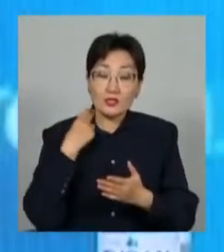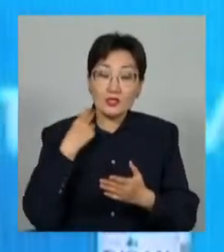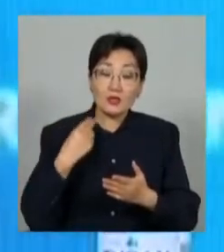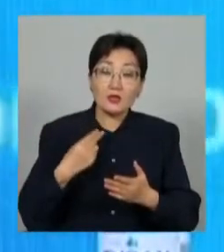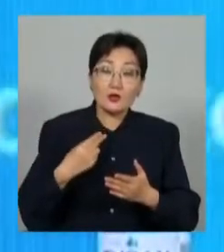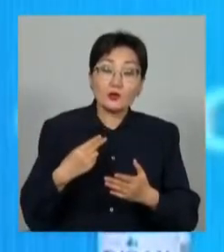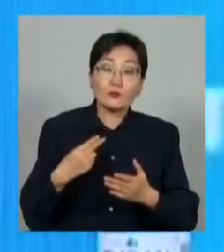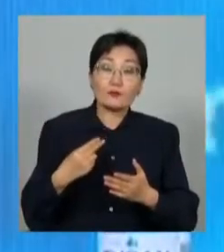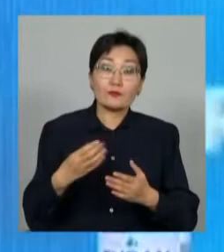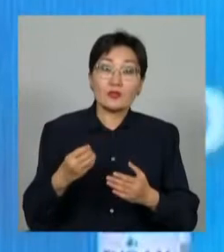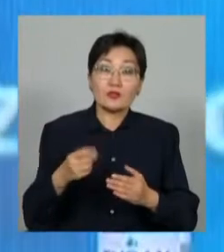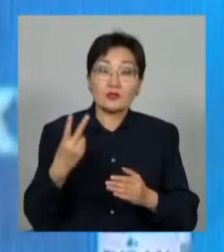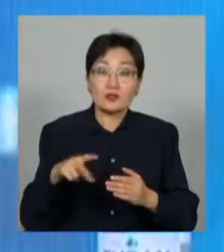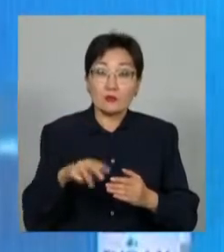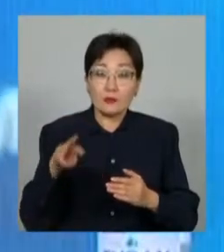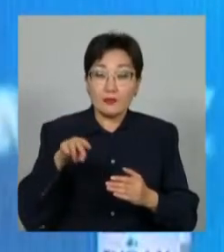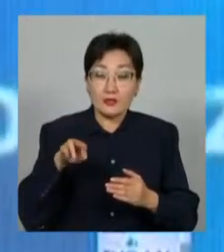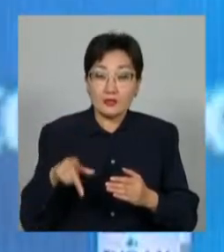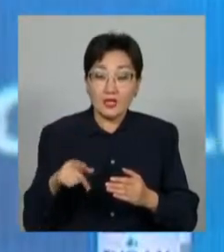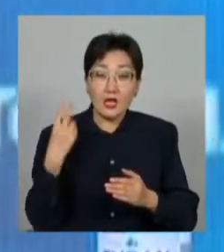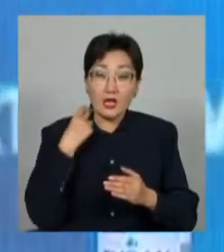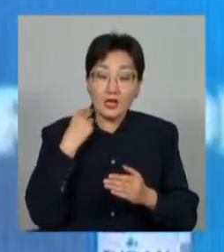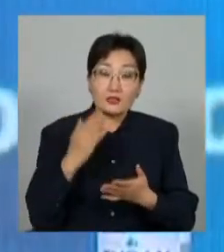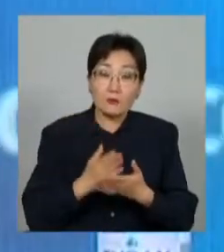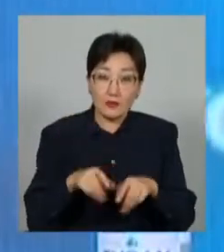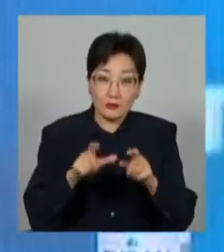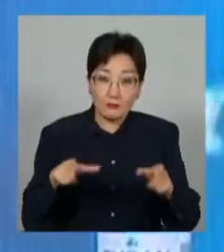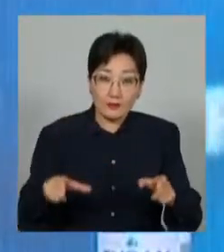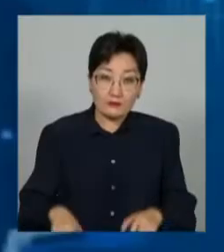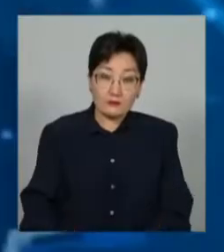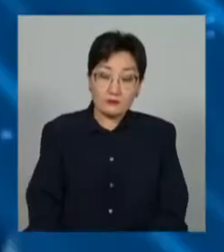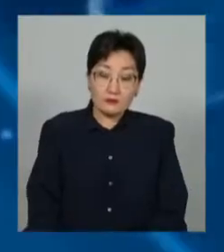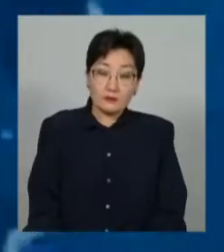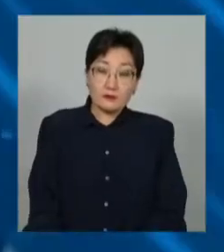салықтар бойынша тағы да 20 миллиард берешектері бар адамдардың.